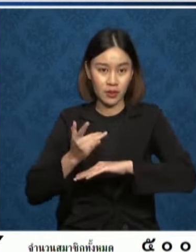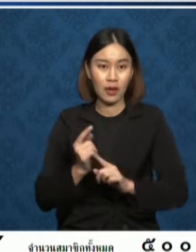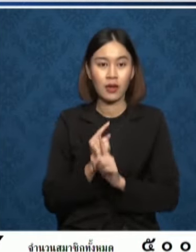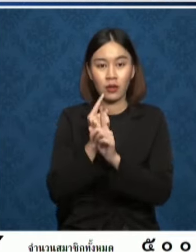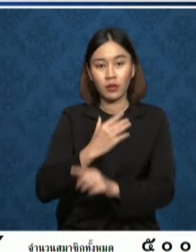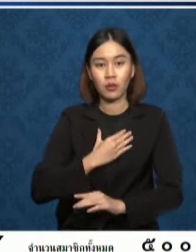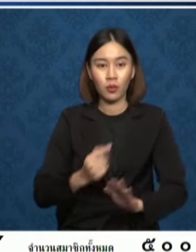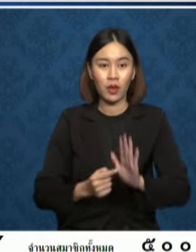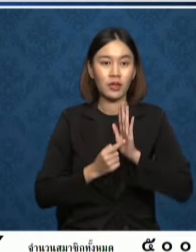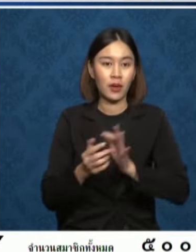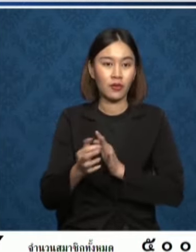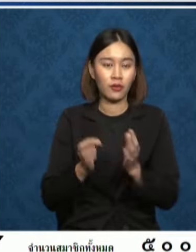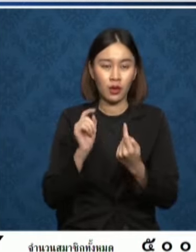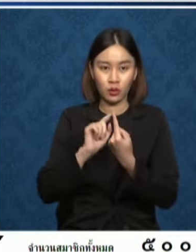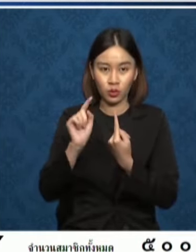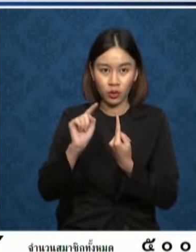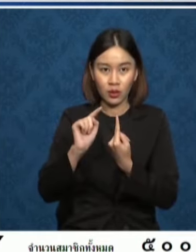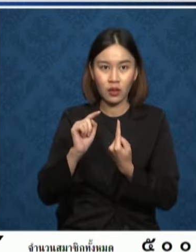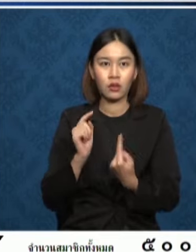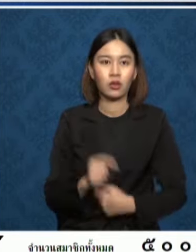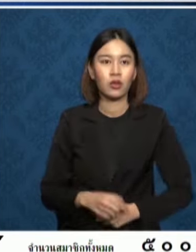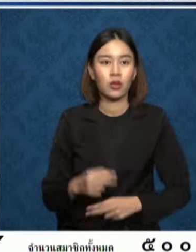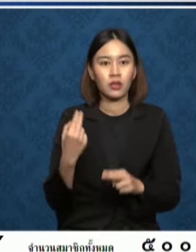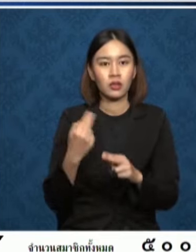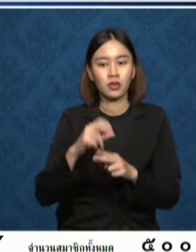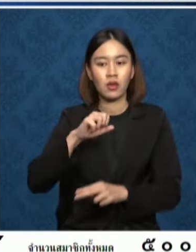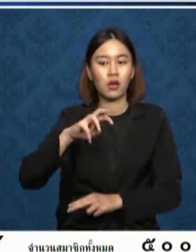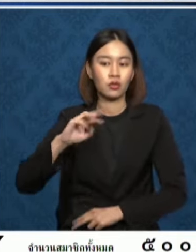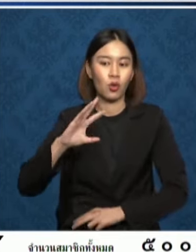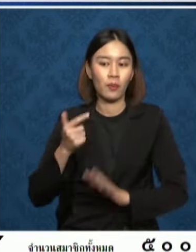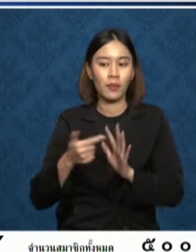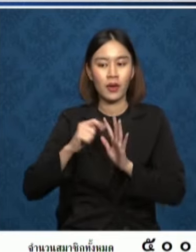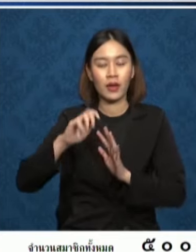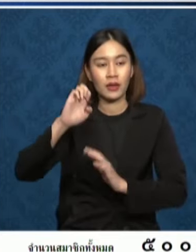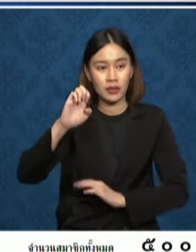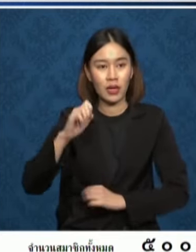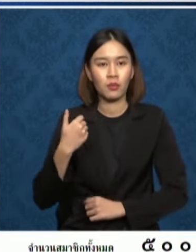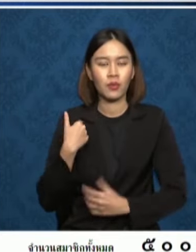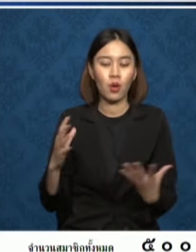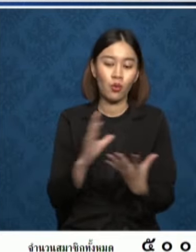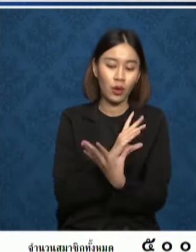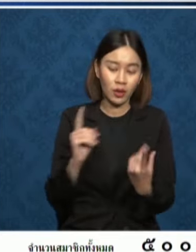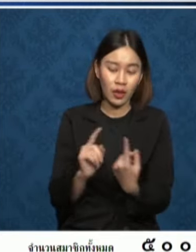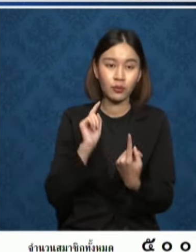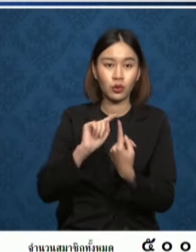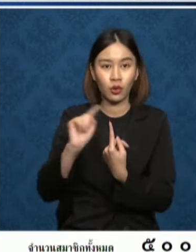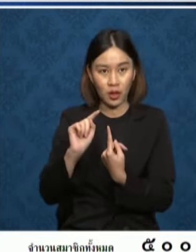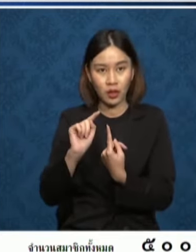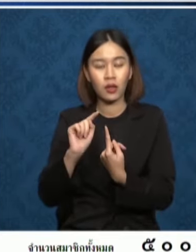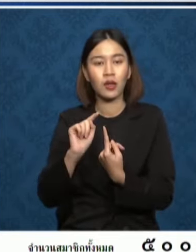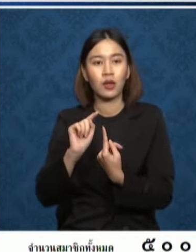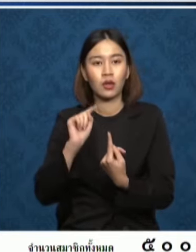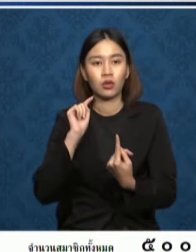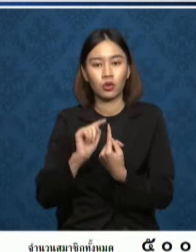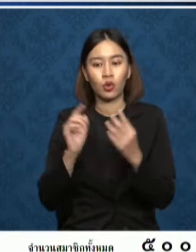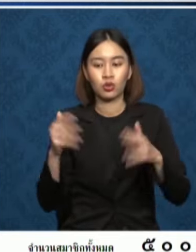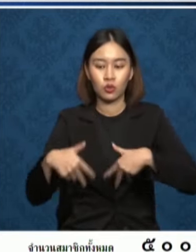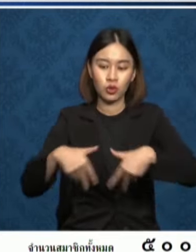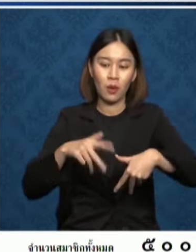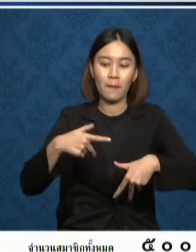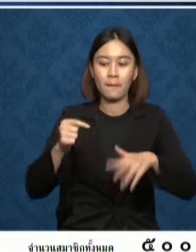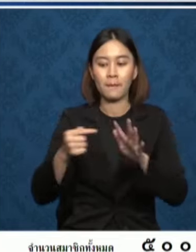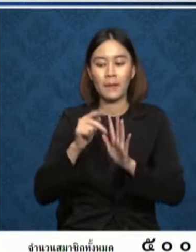ผมได้ยกตัวอย่างกรณีของพระหลวงสมชาติที่บ้านกลางนะครับวัฒนธรรมของชาวปากะยอรวมทั้ง